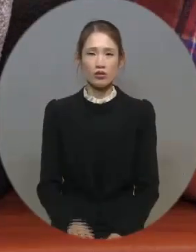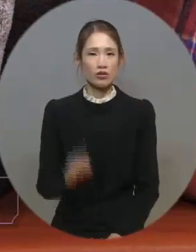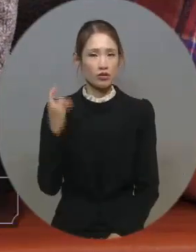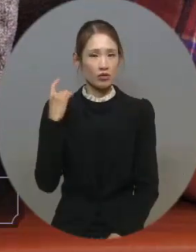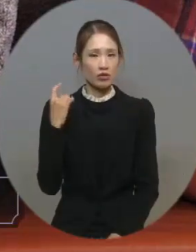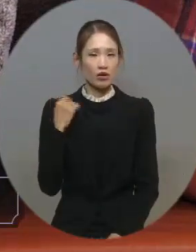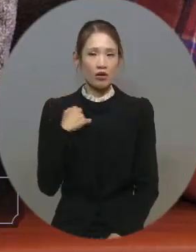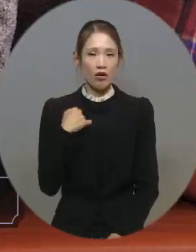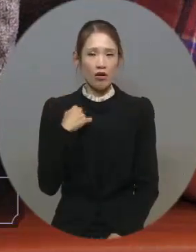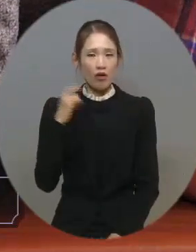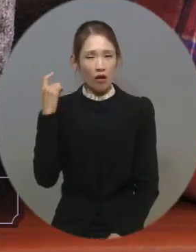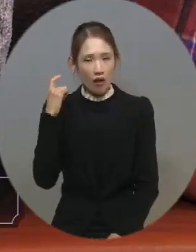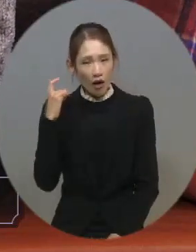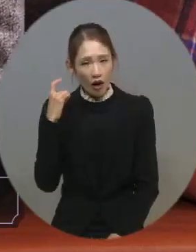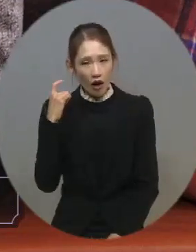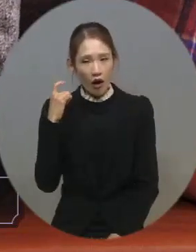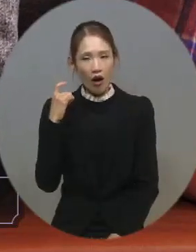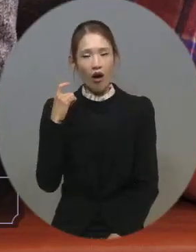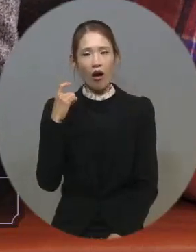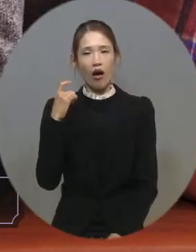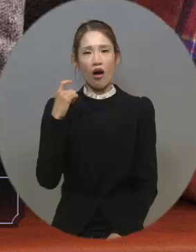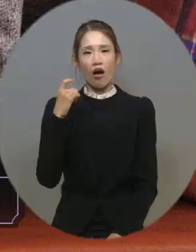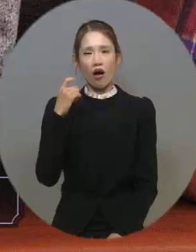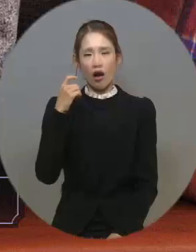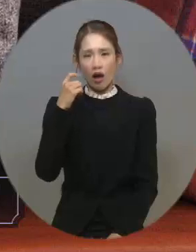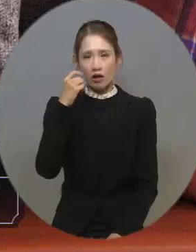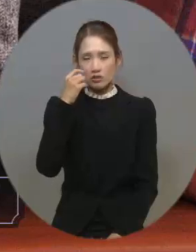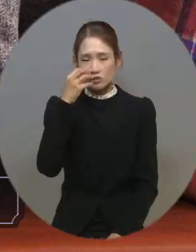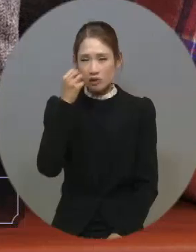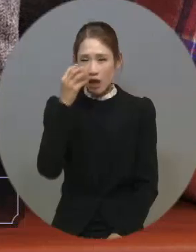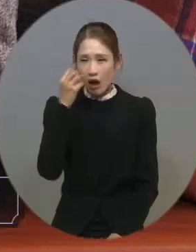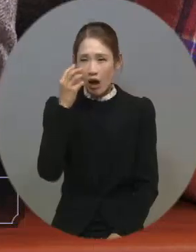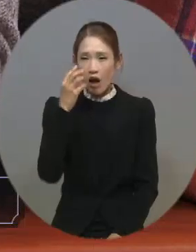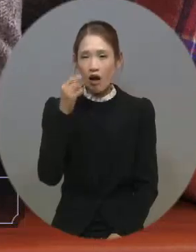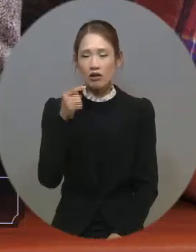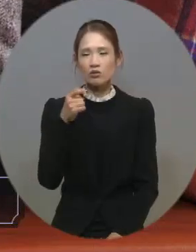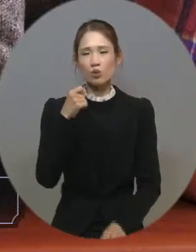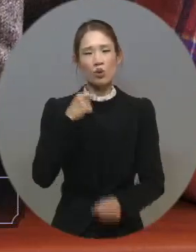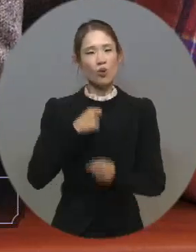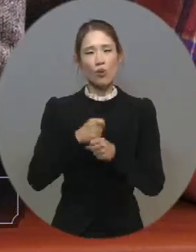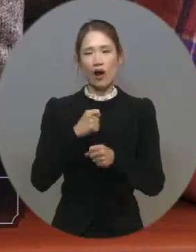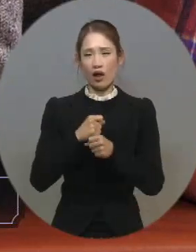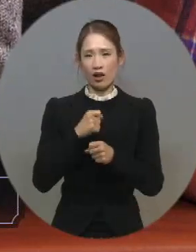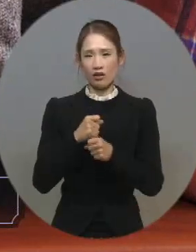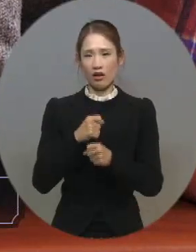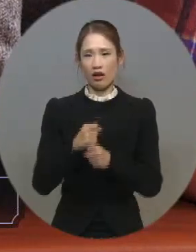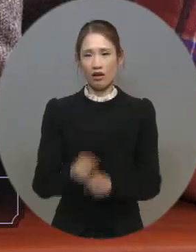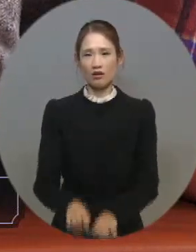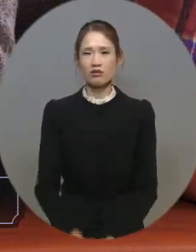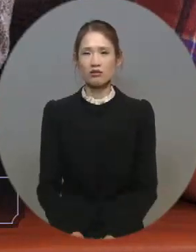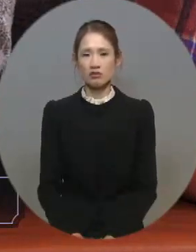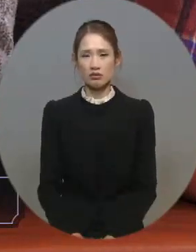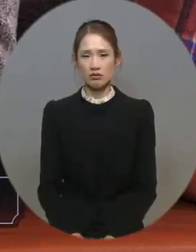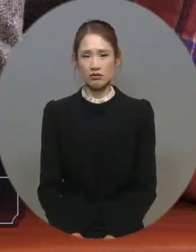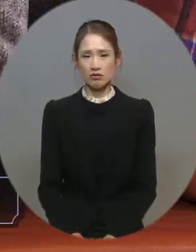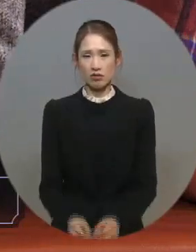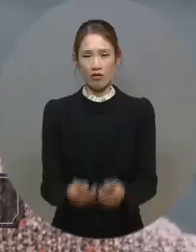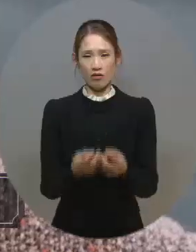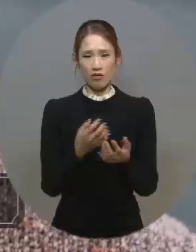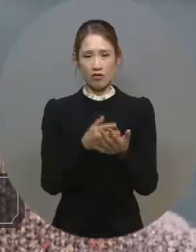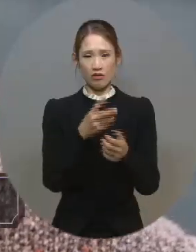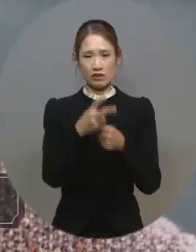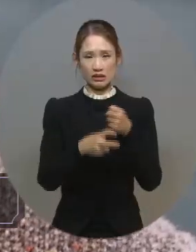전 들으면서 굉장히 좀 신기하기도 하고 좀 황당하기도 한데 어떻게 20년